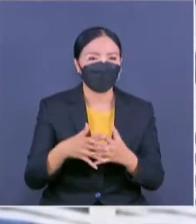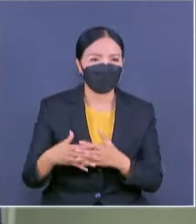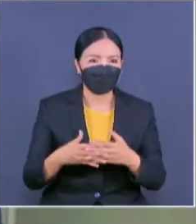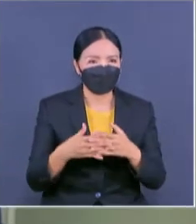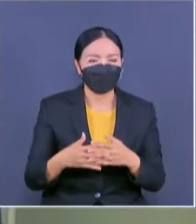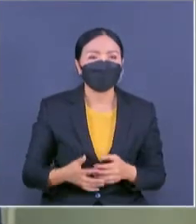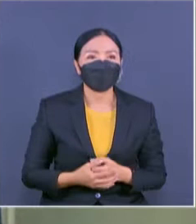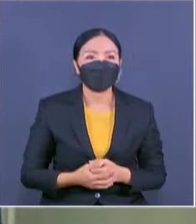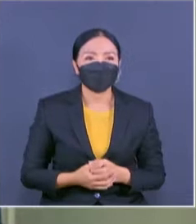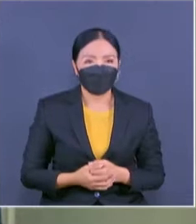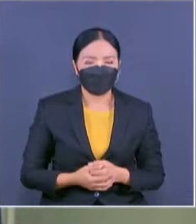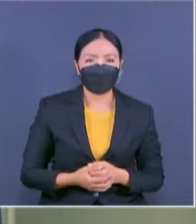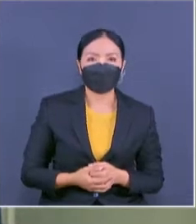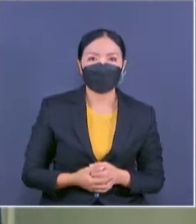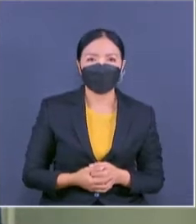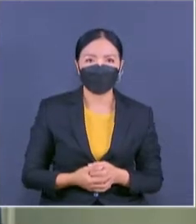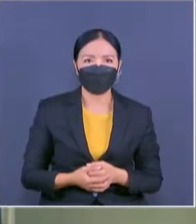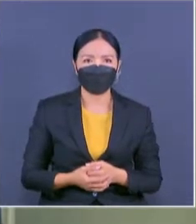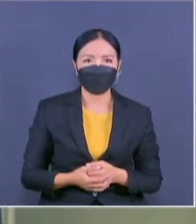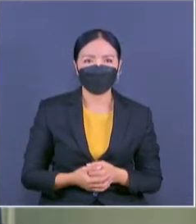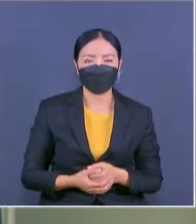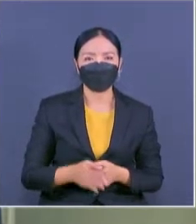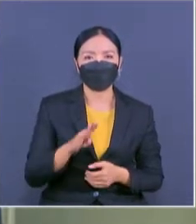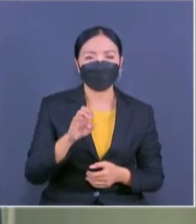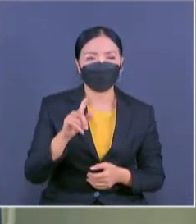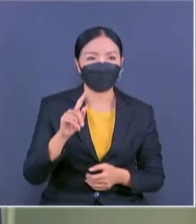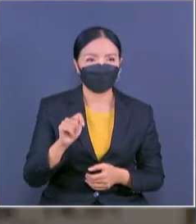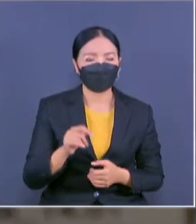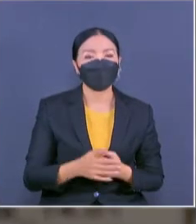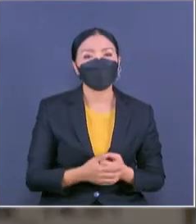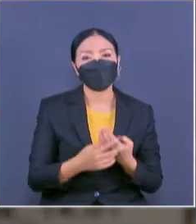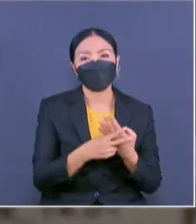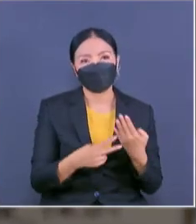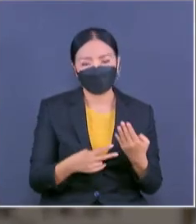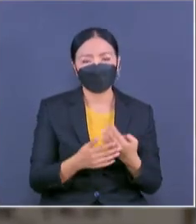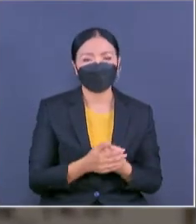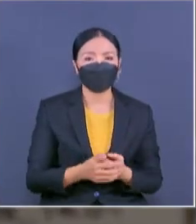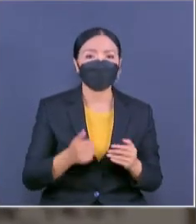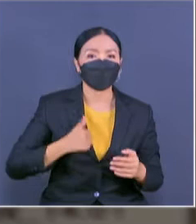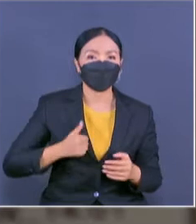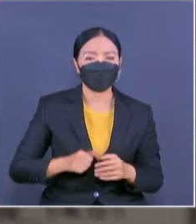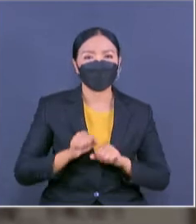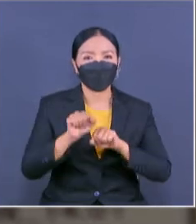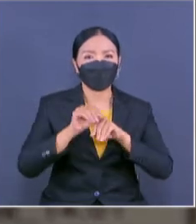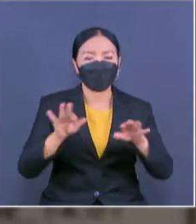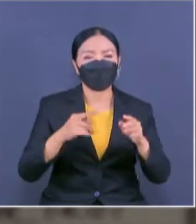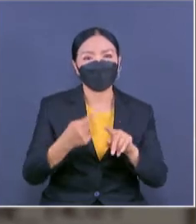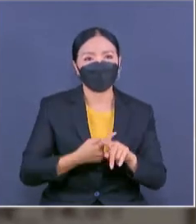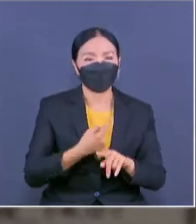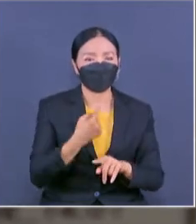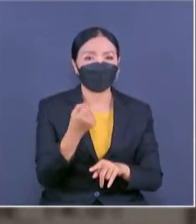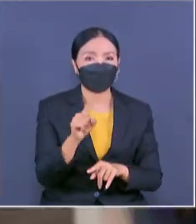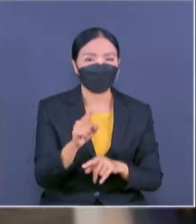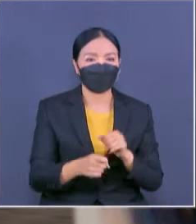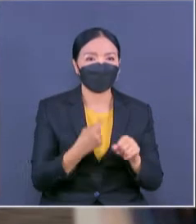อื่นๆด้วยนะคะบิตฟาร์มบริษัทเหมืองบิตคอยน์จากแคนาดาเคยประกาศเมื่อเดือนพฤศจิกายนปีที่แล้วว่